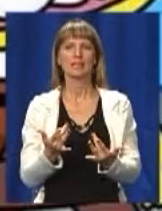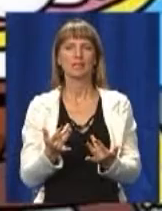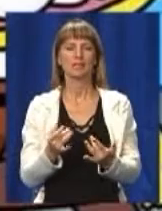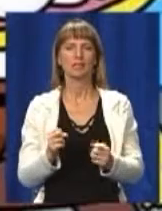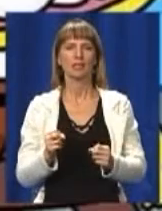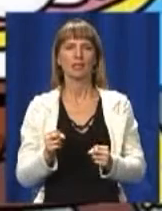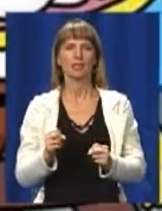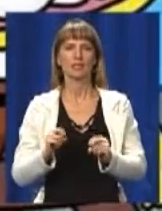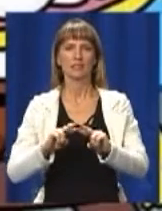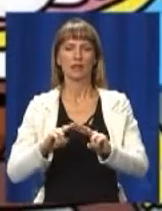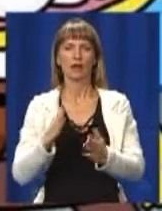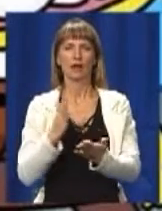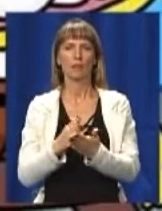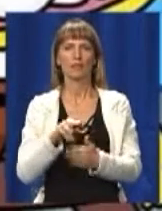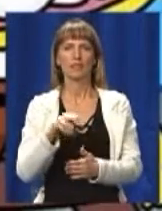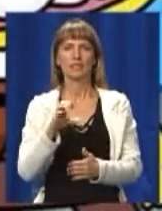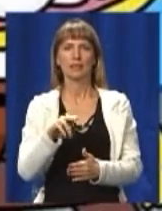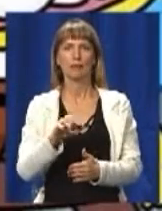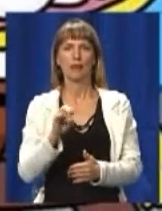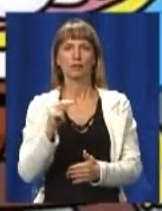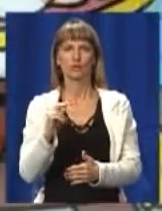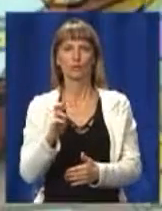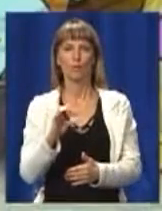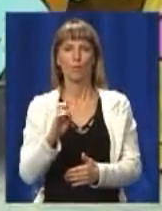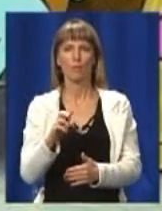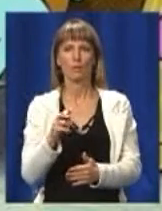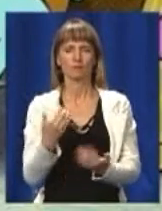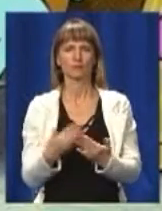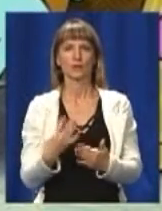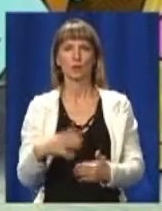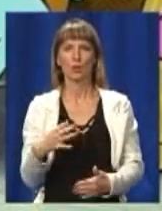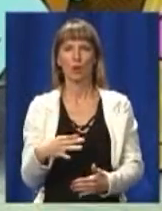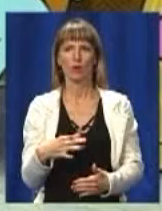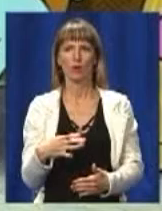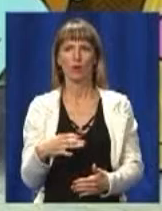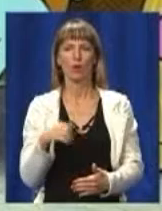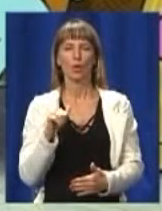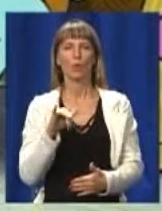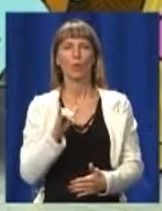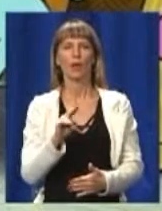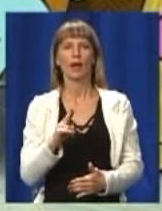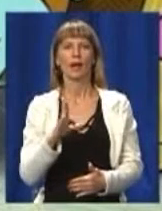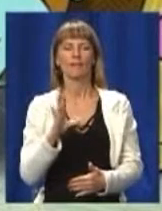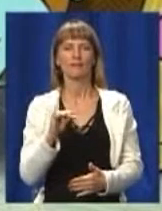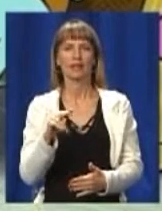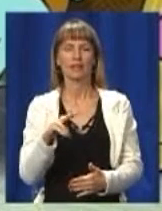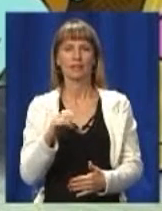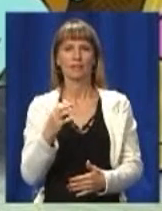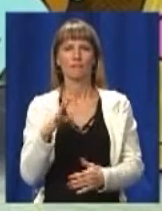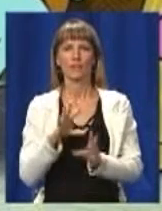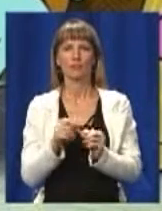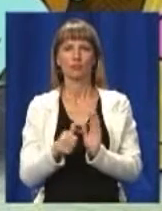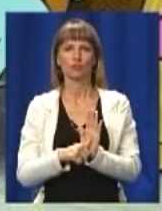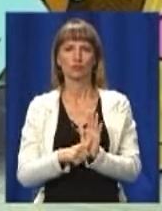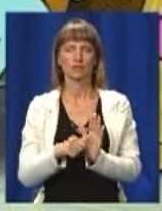дірок має Спанч Боб? Так от, їх рівно 40. А ось у Сквідварда всього 6 щупальців,